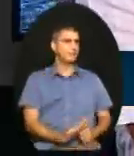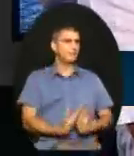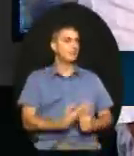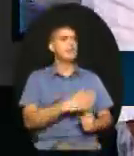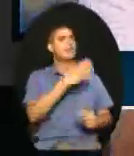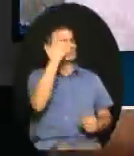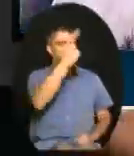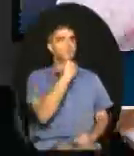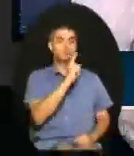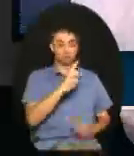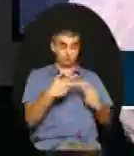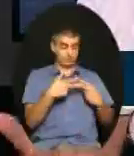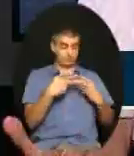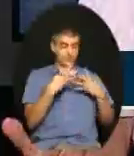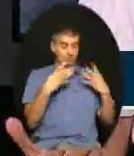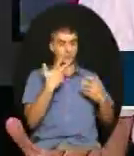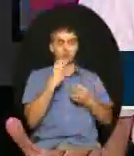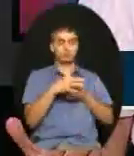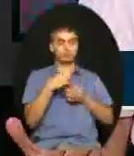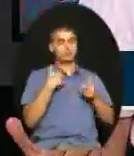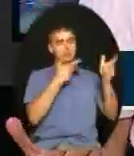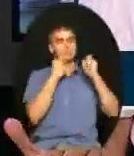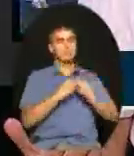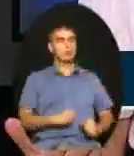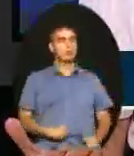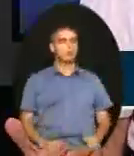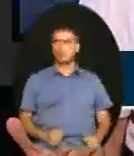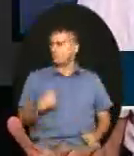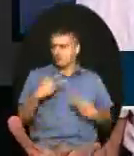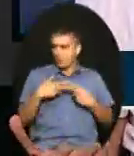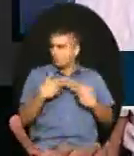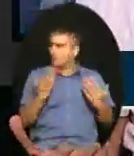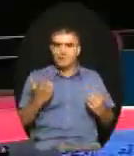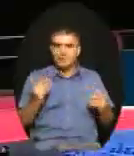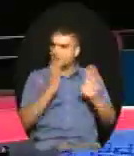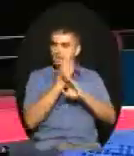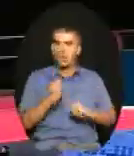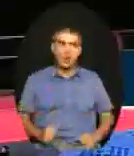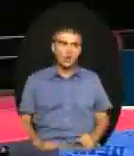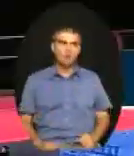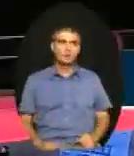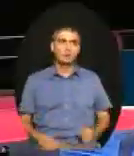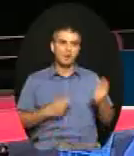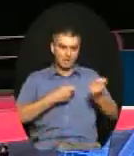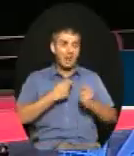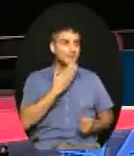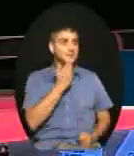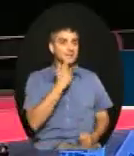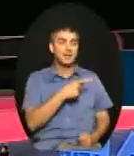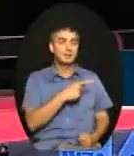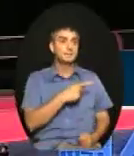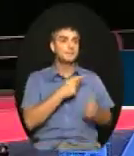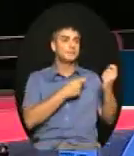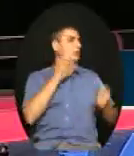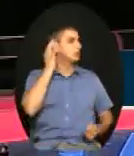שהם היו אומרים, מי שמתקרב לגדר 300 מטר נראה בו. אבל אני לא מתקרב לשם באמצעי טרור. החקלאים, הישראלים,